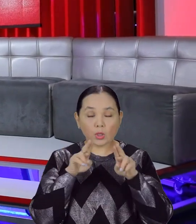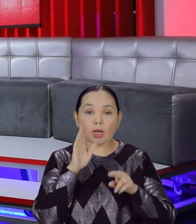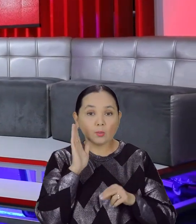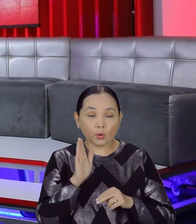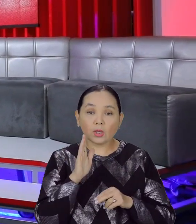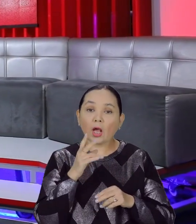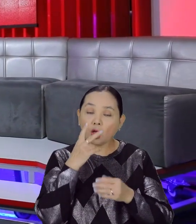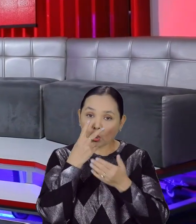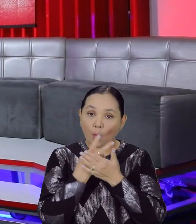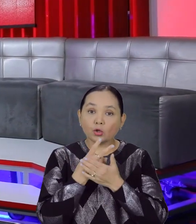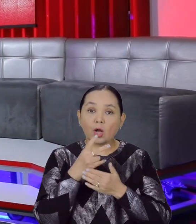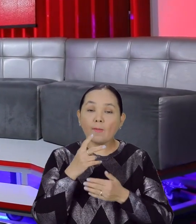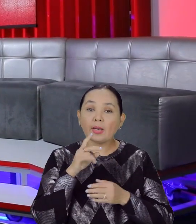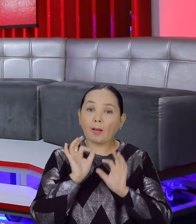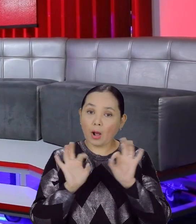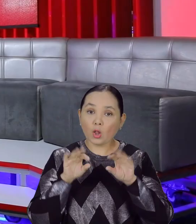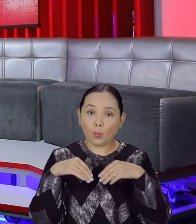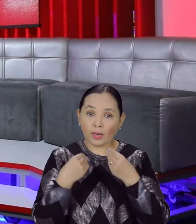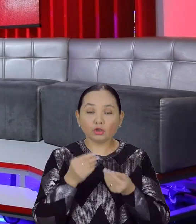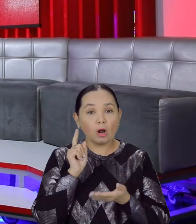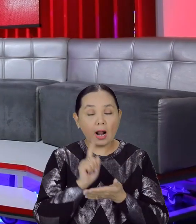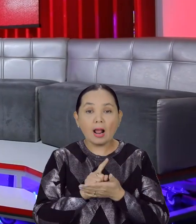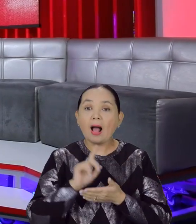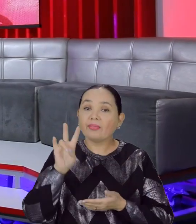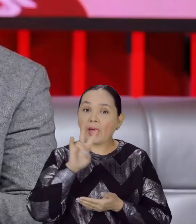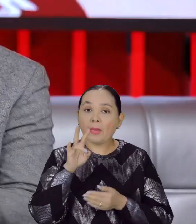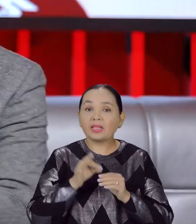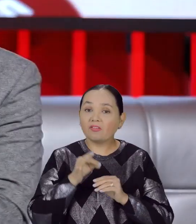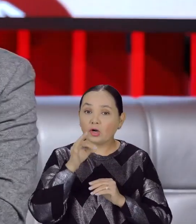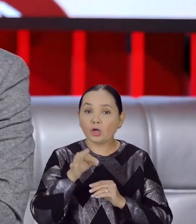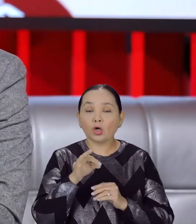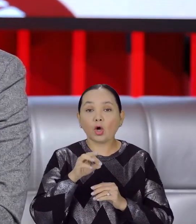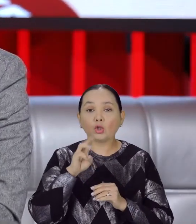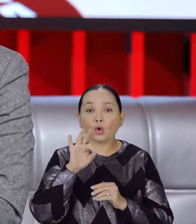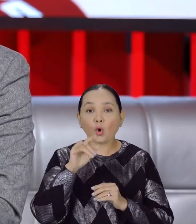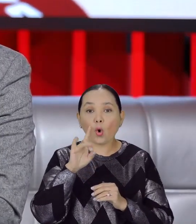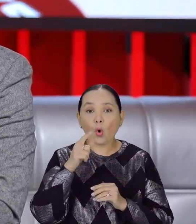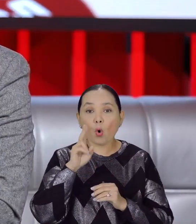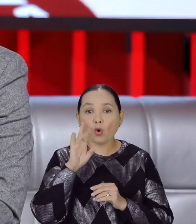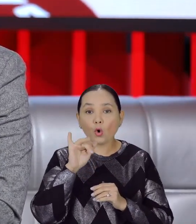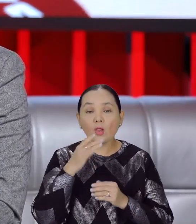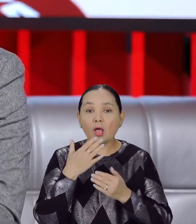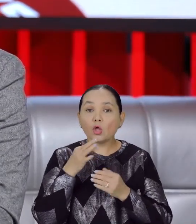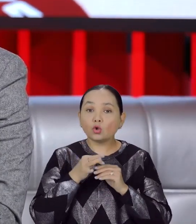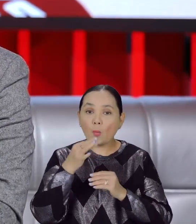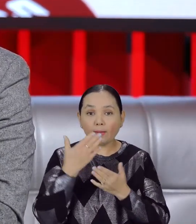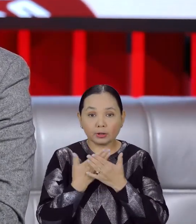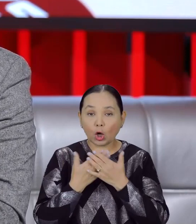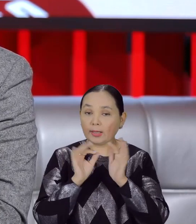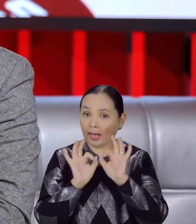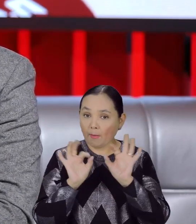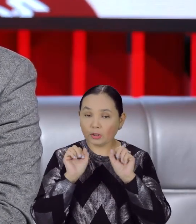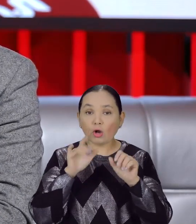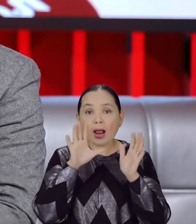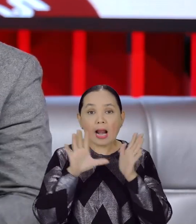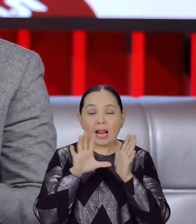turganini tomoshabinlar bizga ma'lum qilishyapti. Albatta, Namangan viloyati, To'raqo'rg'on viloyati tumani misolida gapirish mumkin. O'sha